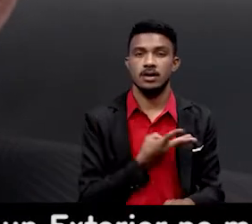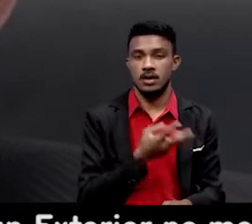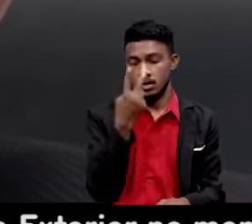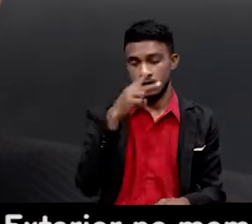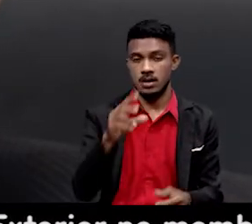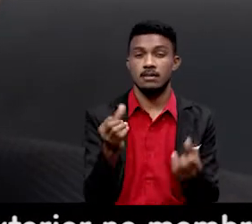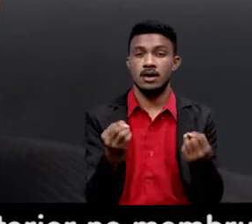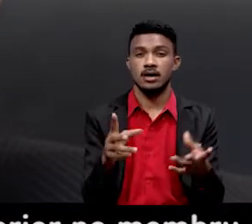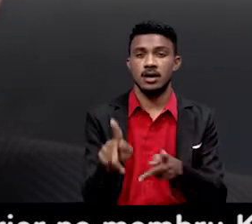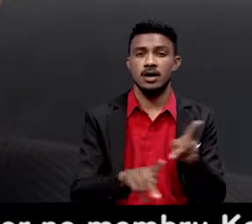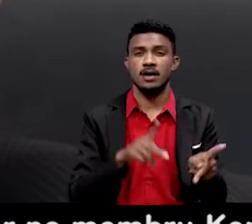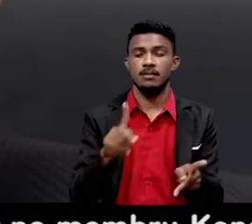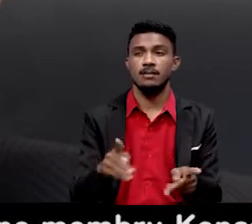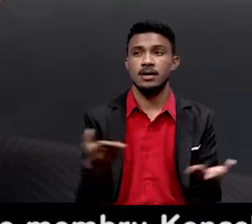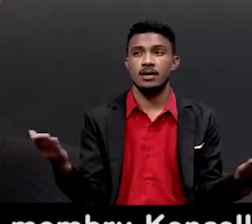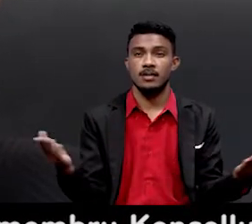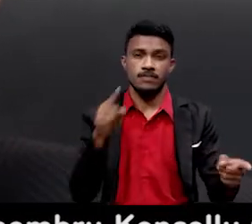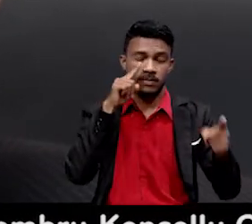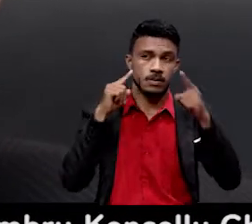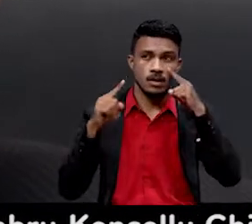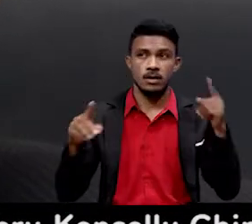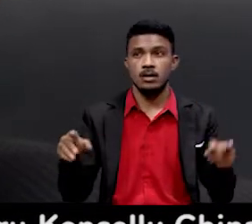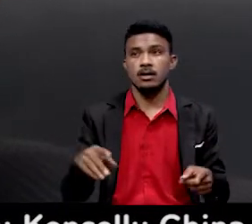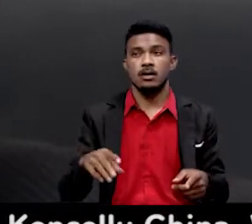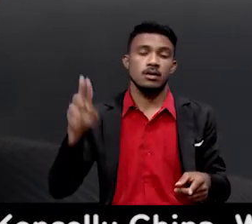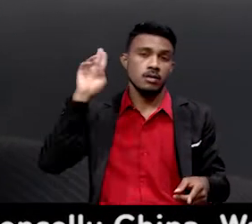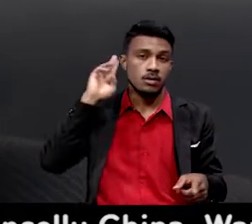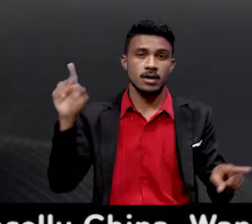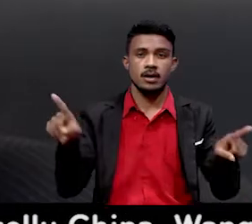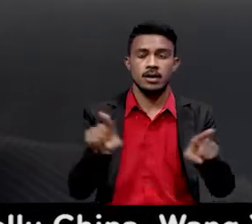ema neve makan stanis orona ne sebe seda